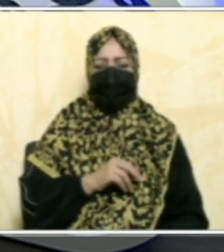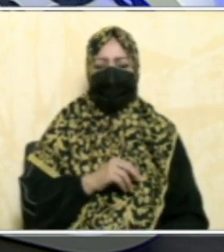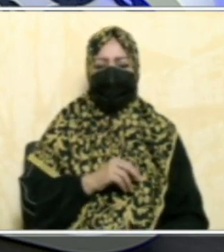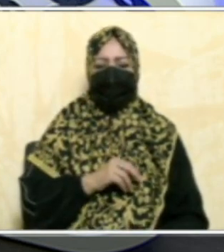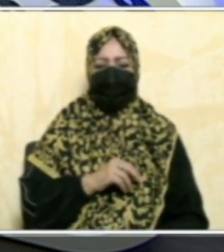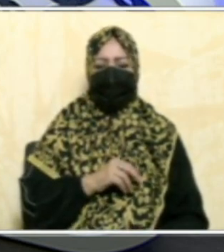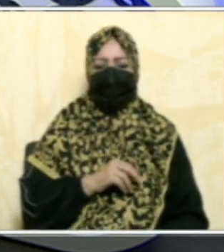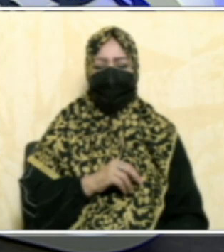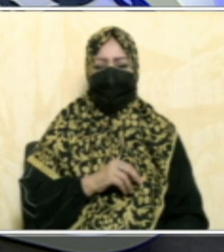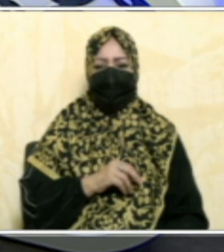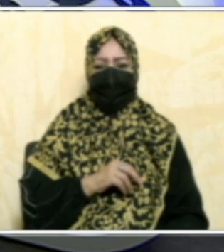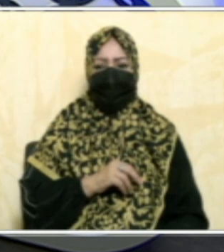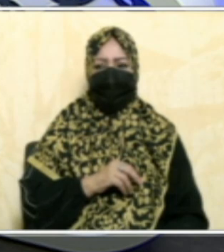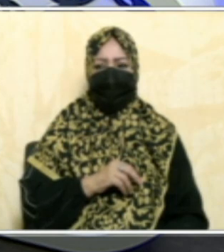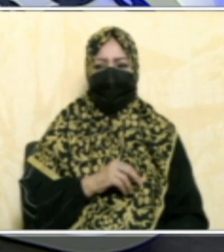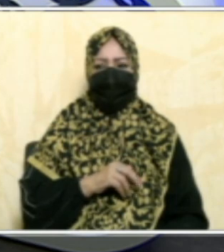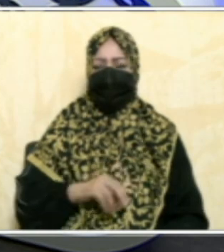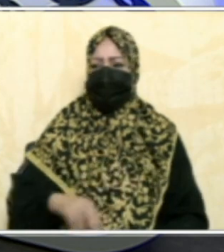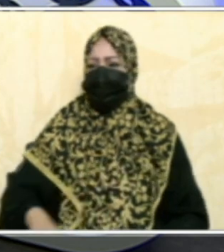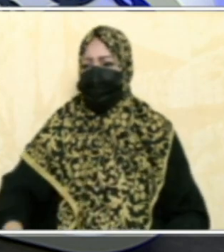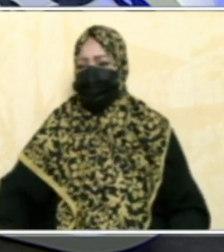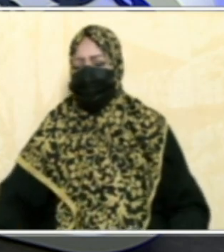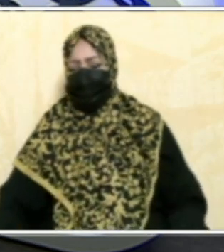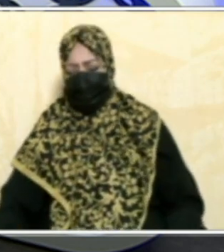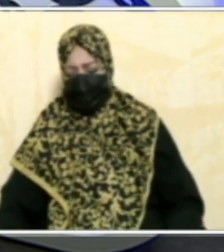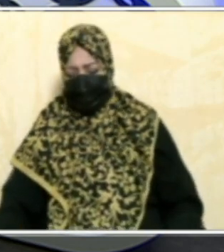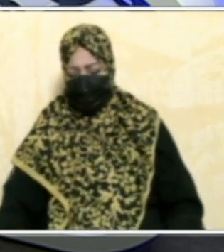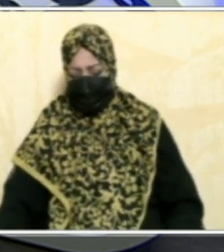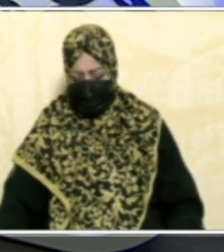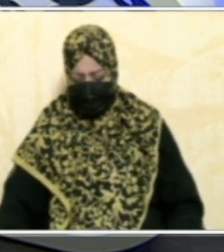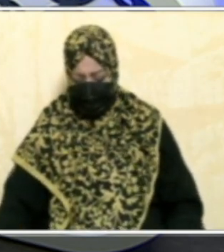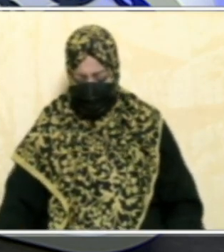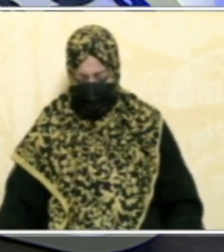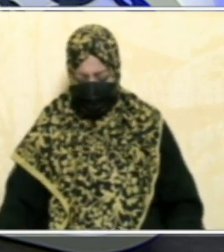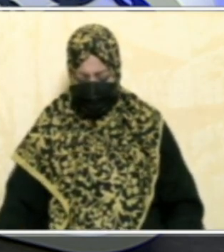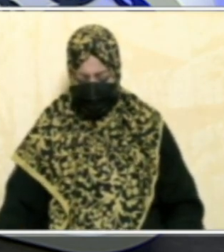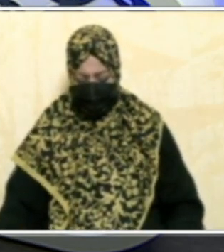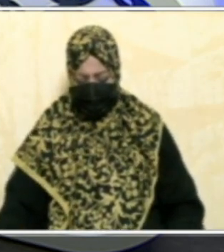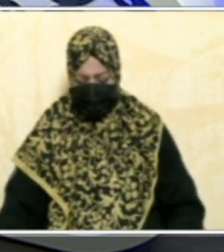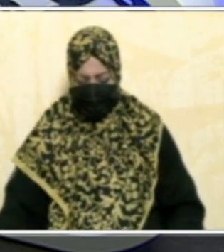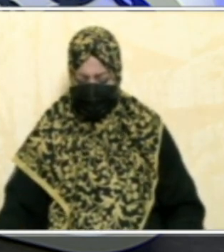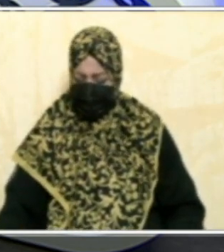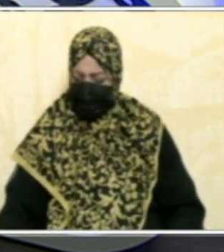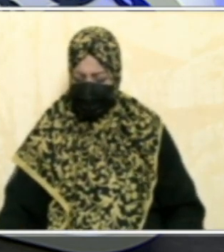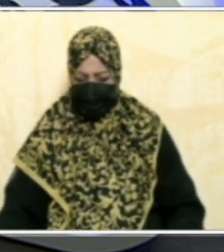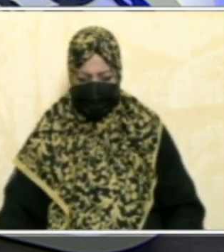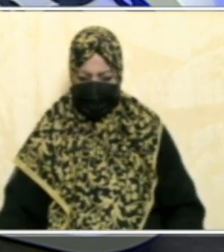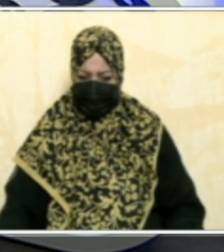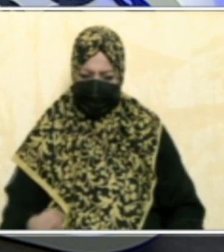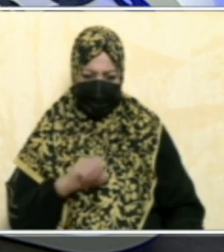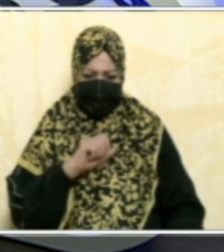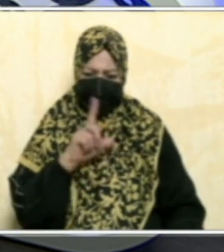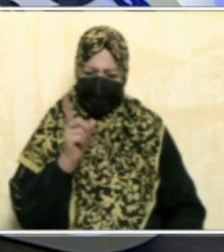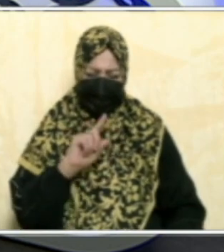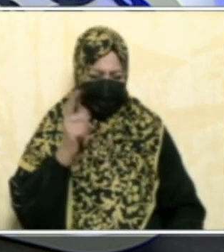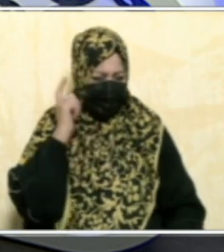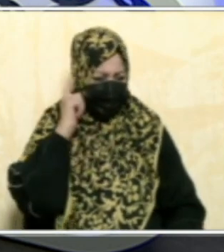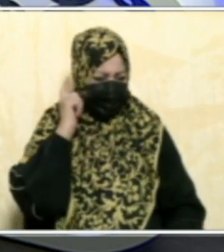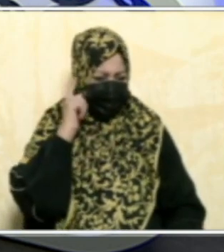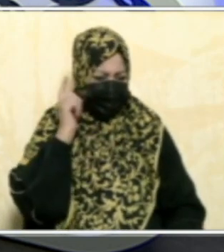والرؤية يعني والإنفاذ والتفكير. ما فهمت منك شيء. لا على عموم السلام